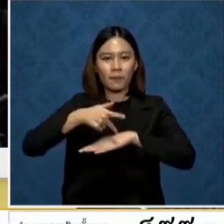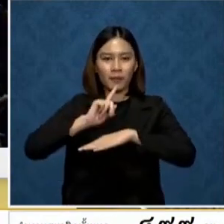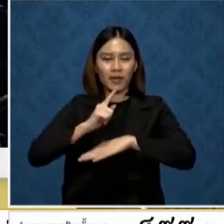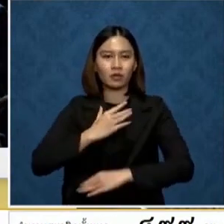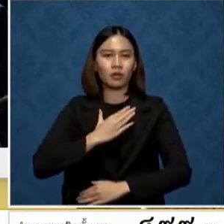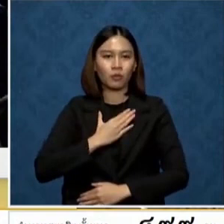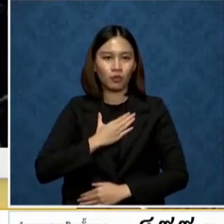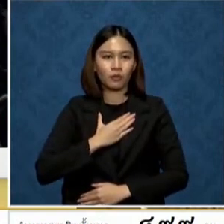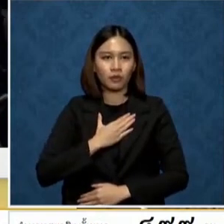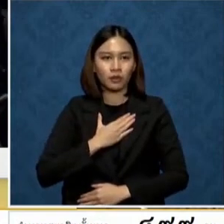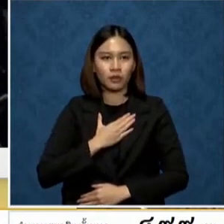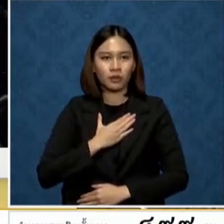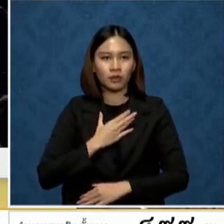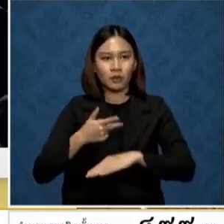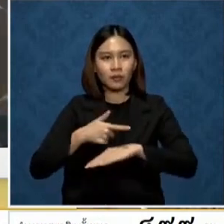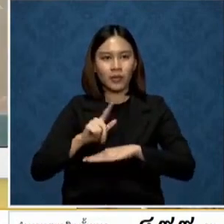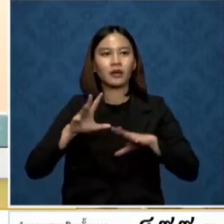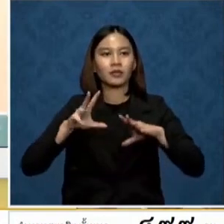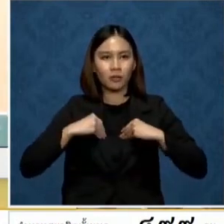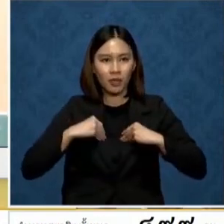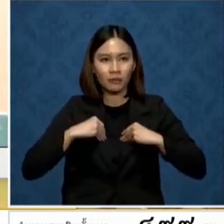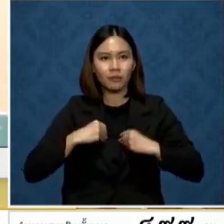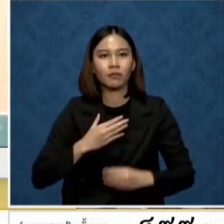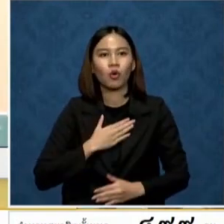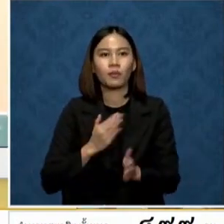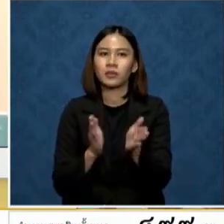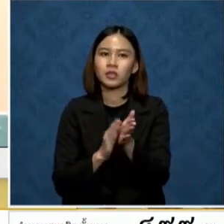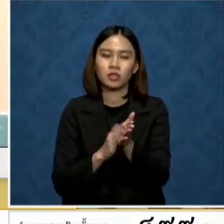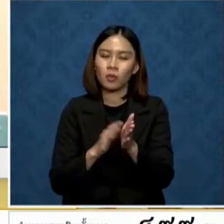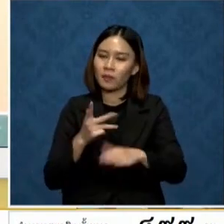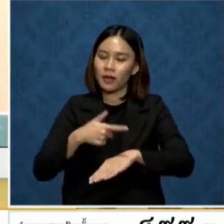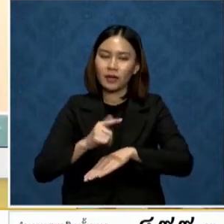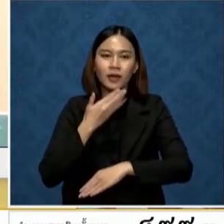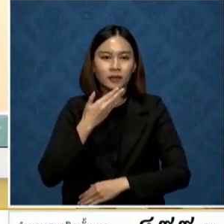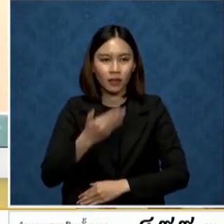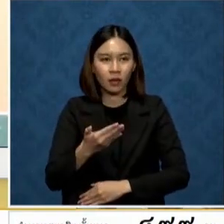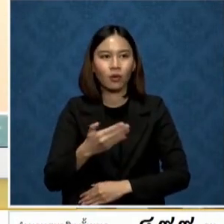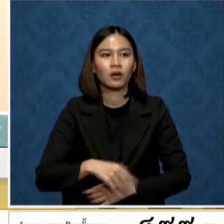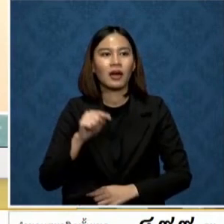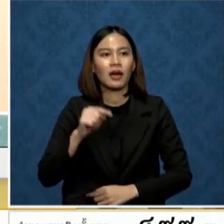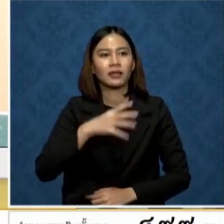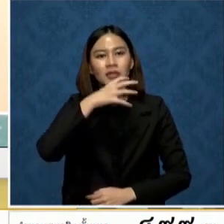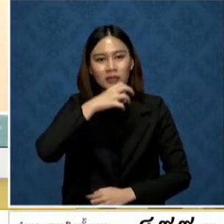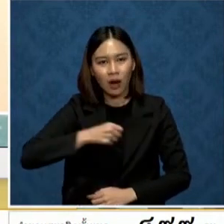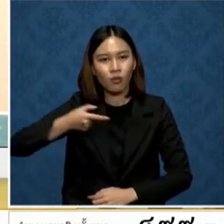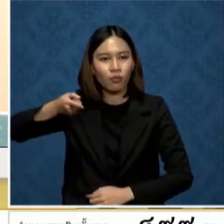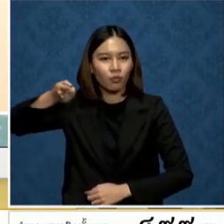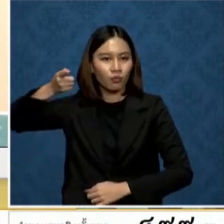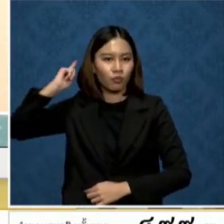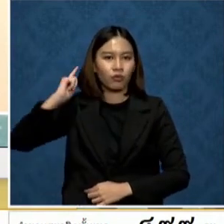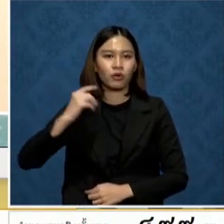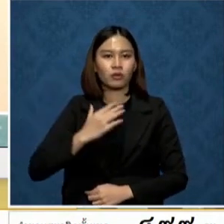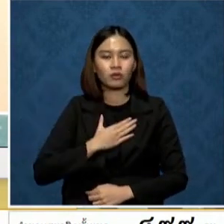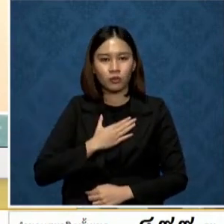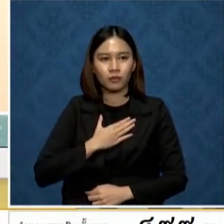ครับท่านประธานคงไม่กล้าปฏิเสธนะครับคำนี้แล้วผมก็ชื่นชมประธานตลอดนี่คือความเก่าความล่าสมัยของผมครับท่าน